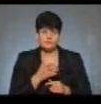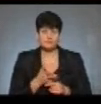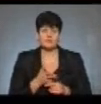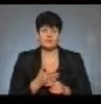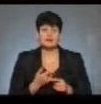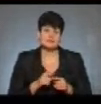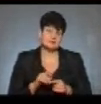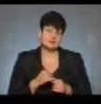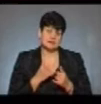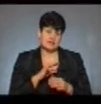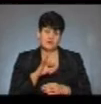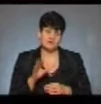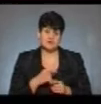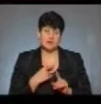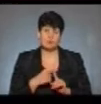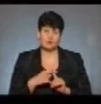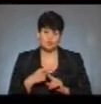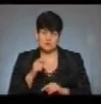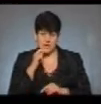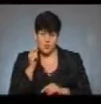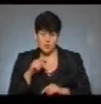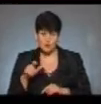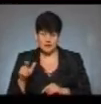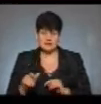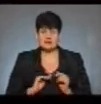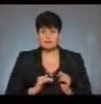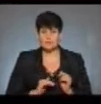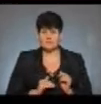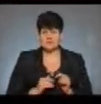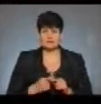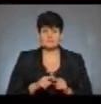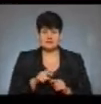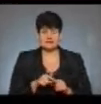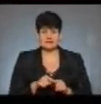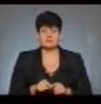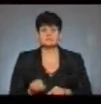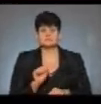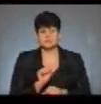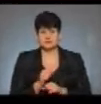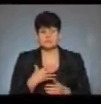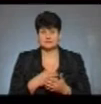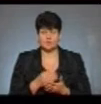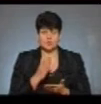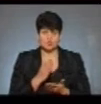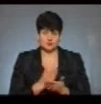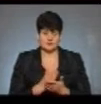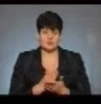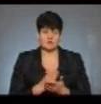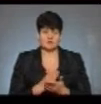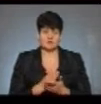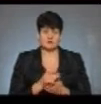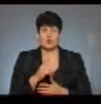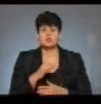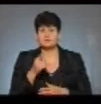це для всіх плюс, для українців, тому що бізнес цей нарешті припинить своє існування хоча б